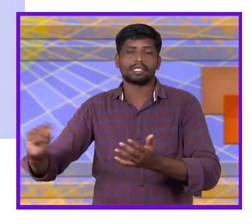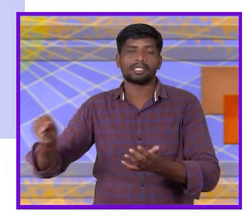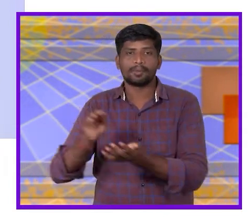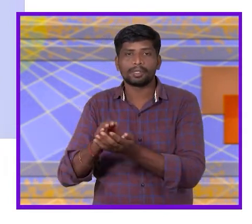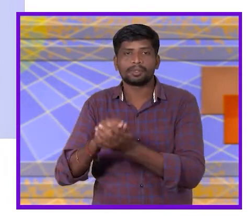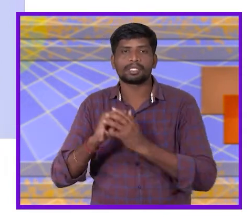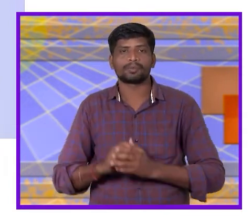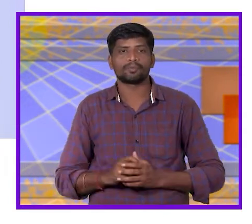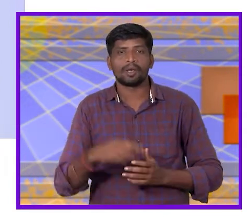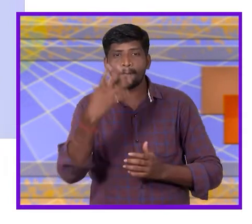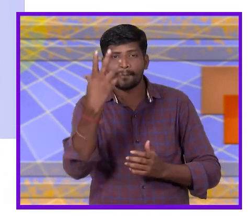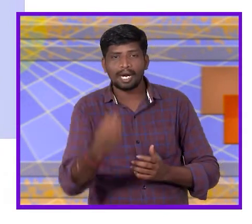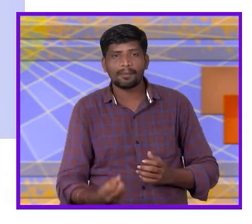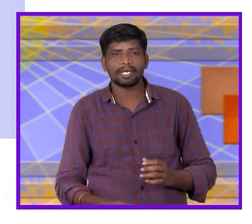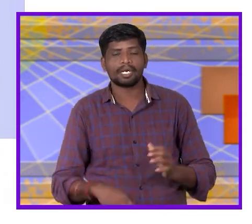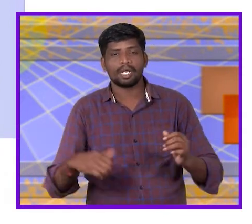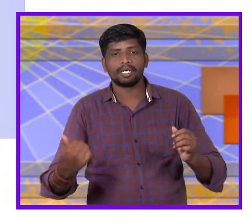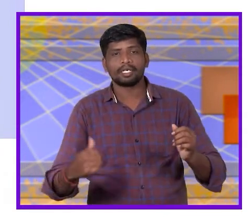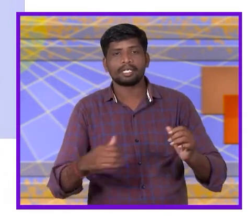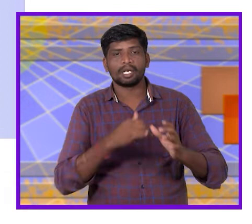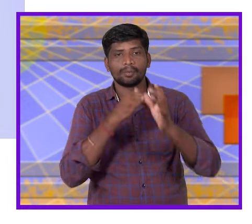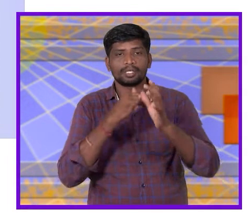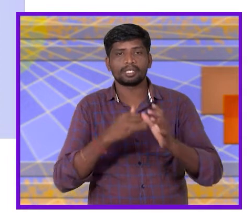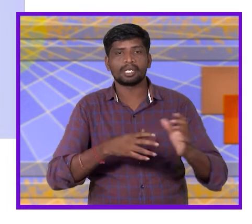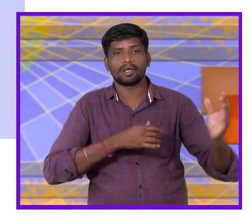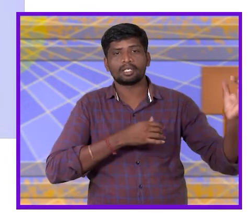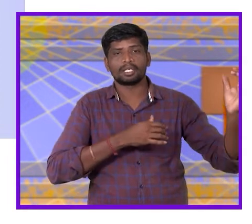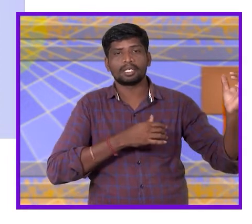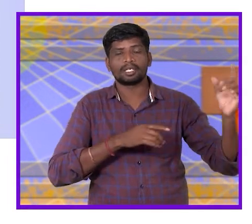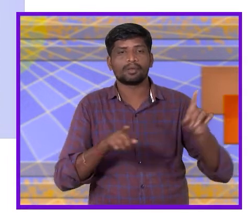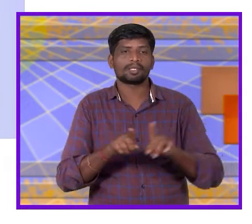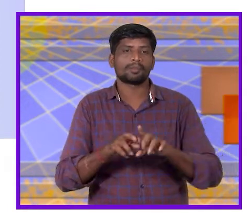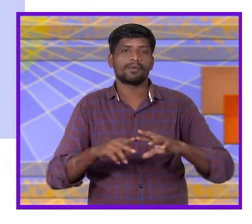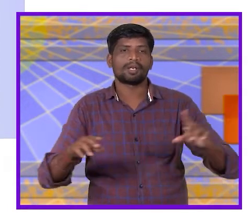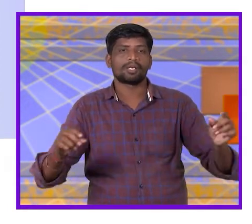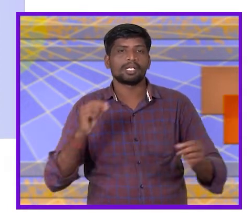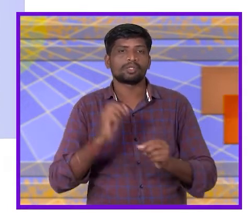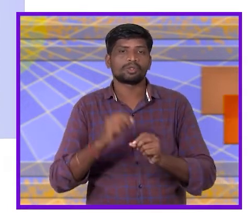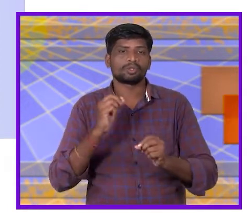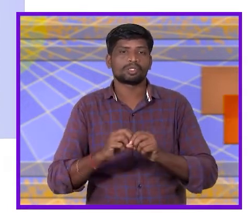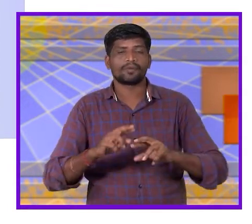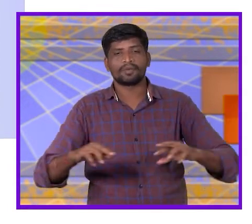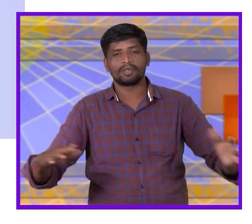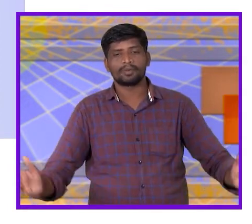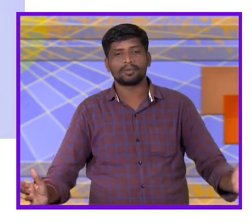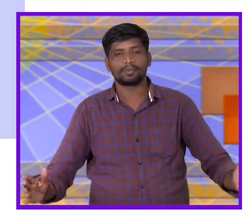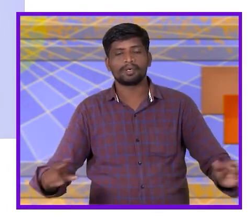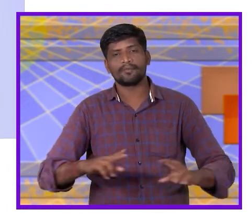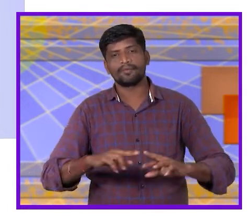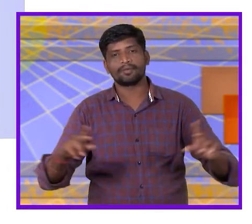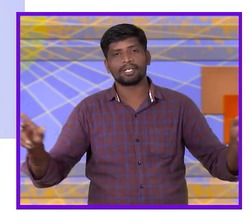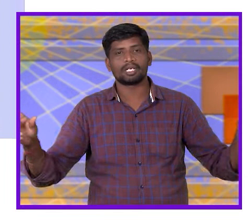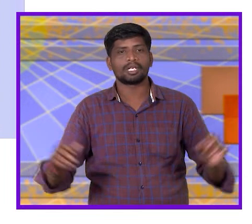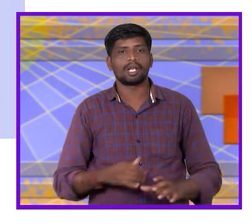பாதுகாக்கப்படுகிறது. தொன்மையான இசைக்கருவிகள், வீணை, வயலின், கிட்டார், தம்புரா போன்ற அற்புதமான இசைக்கருவிகள்,